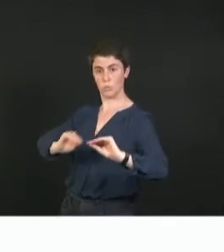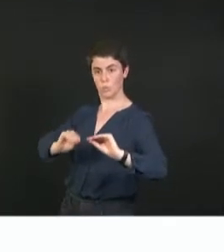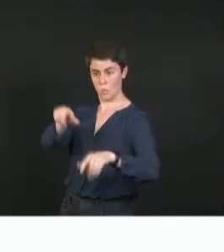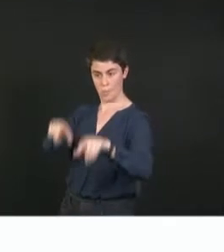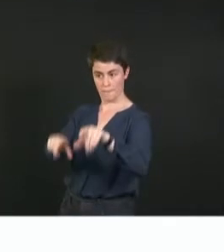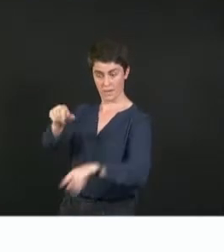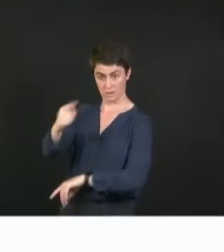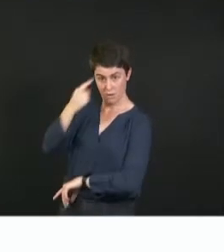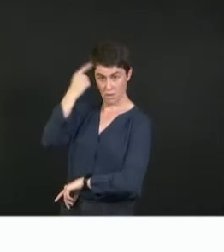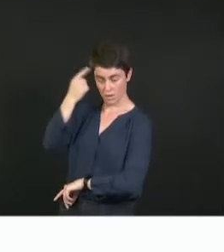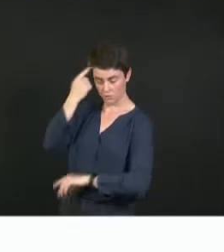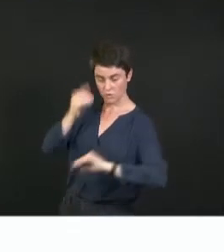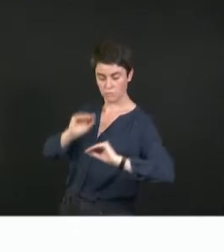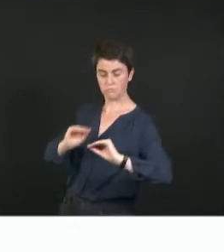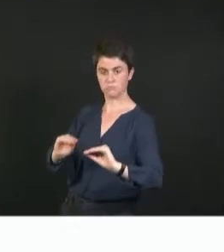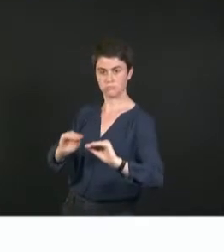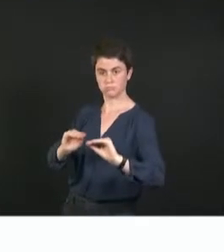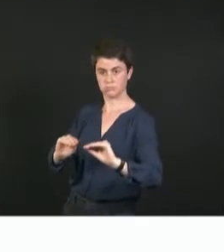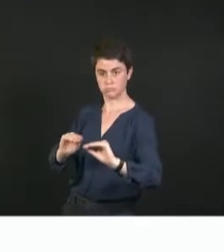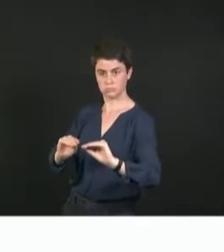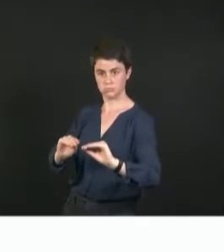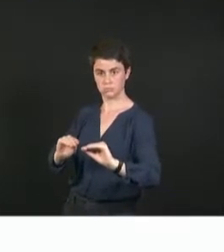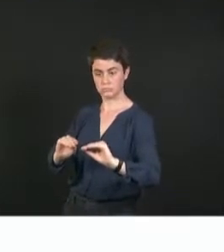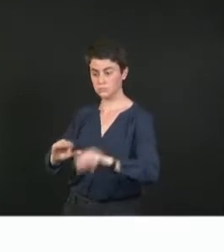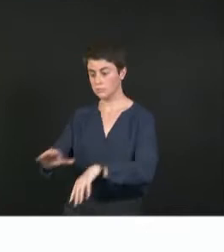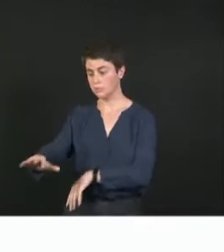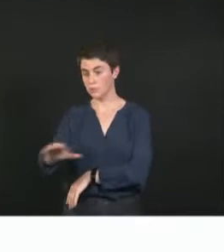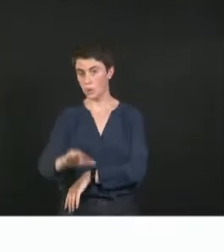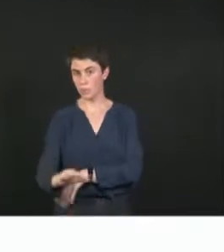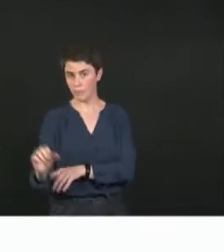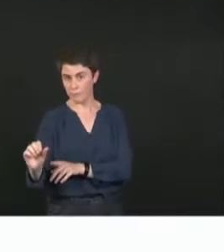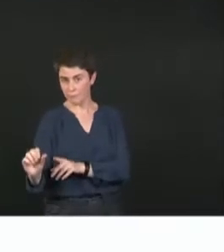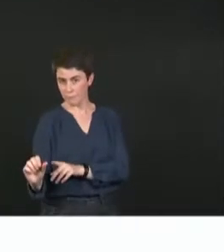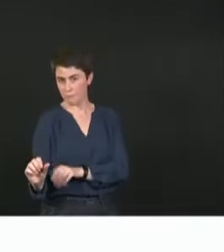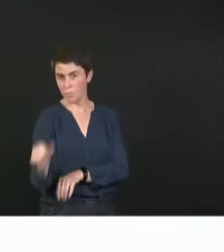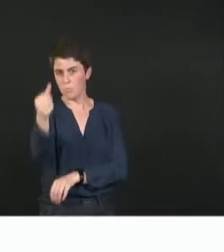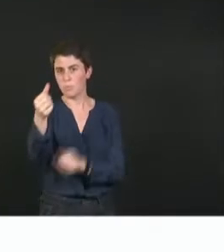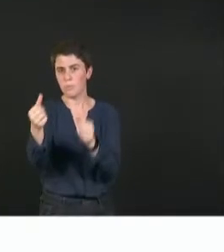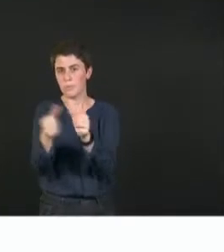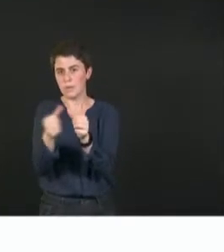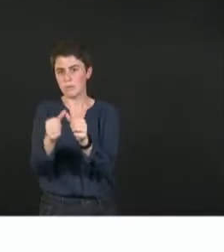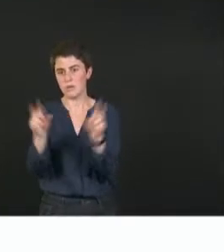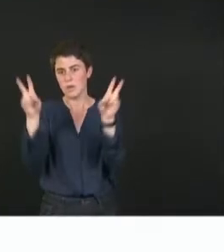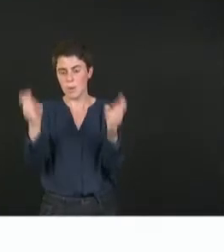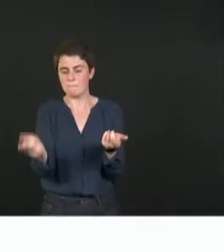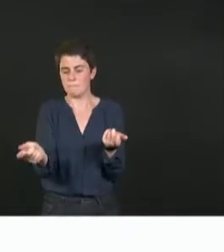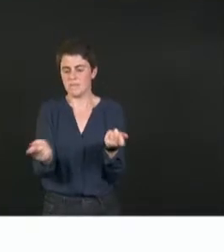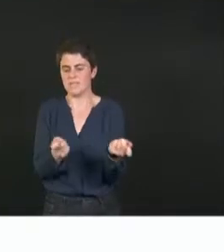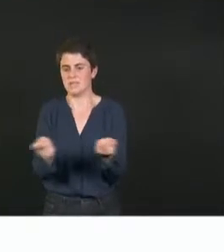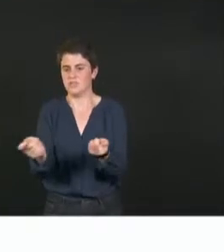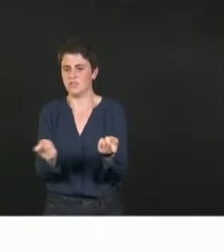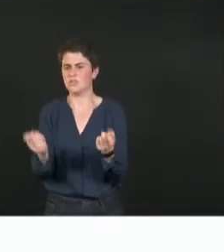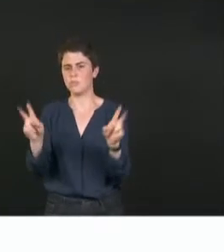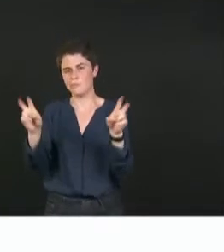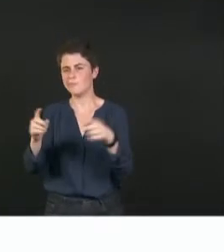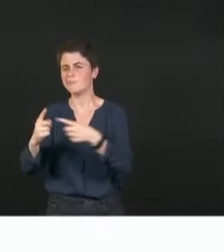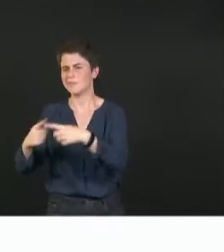ingénieurs, ils ont mis en place en fait, un des premiers principes, c'est la gestion différenciée, c'est-à-dire que la totalité